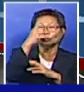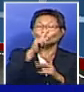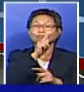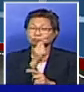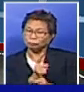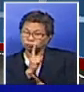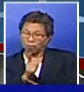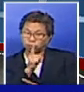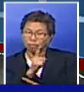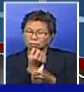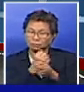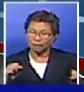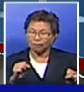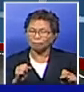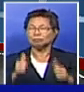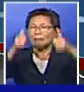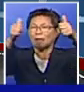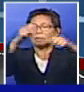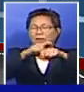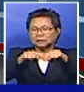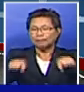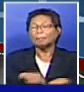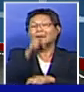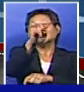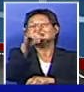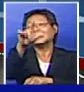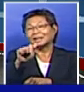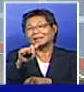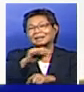menentukan keselamatan pada tahap yang tinggi di kawasan